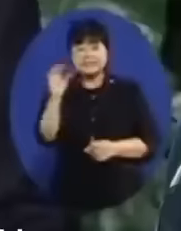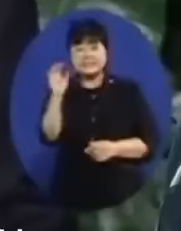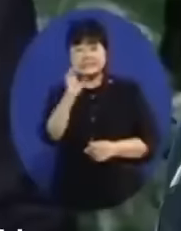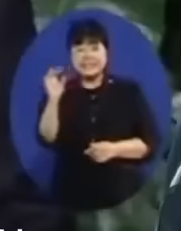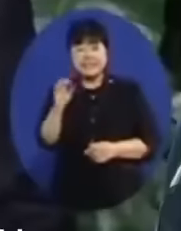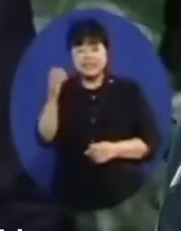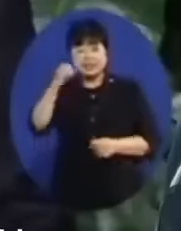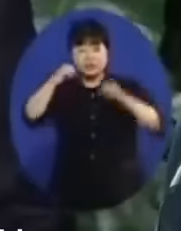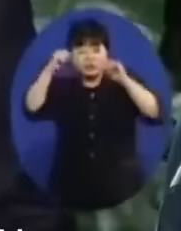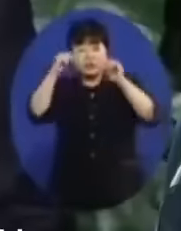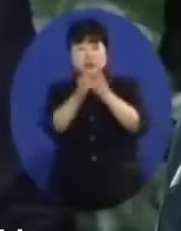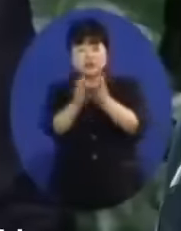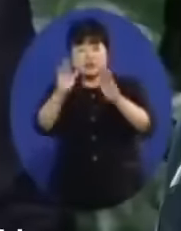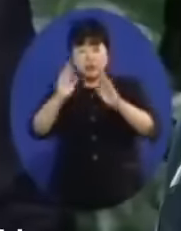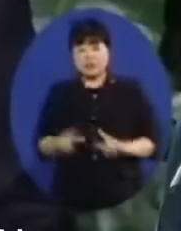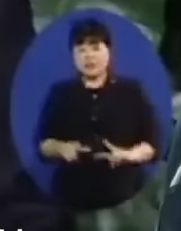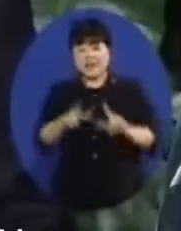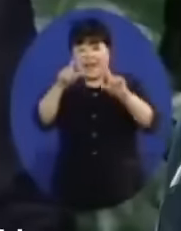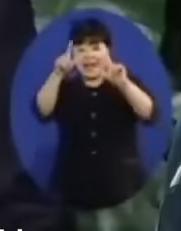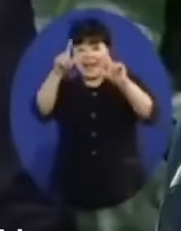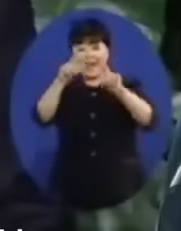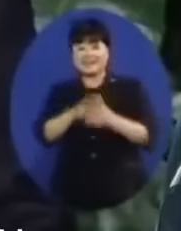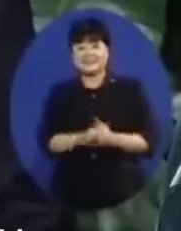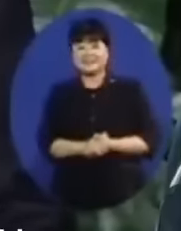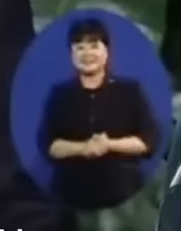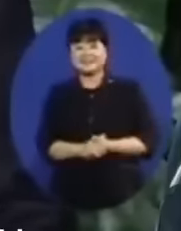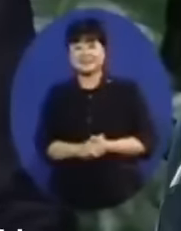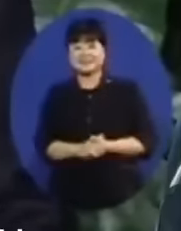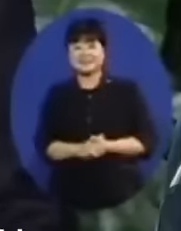되었고 오늘날에 와서는